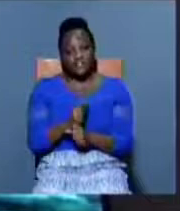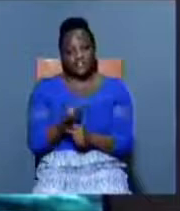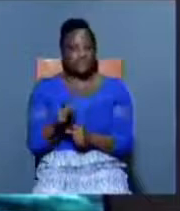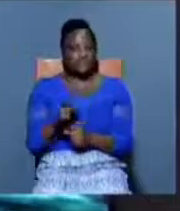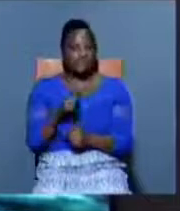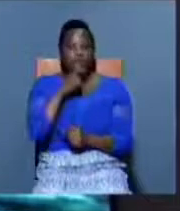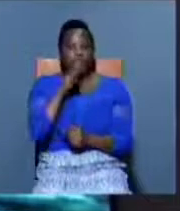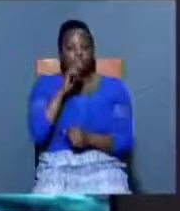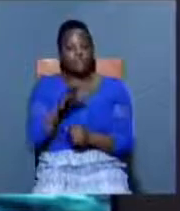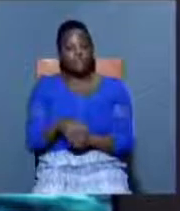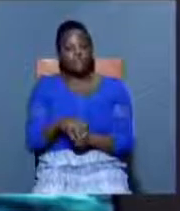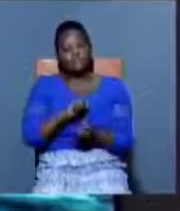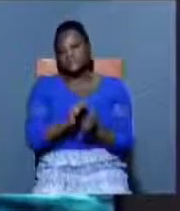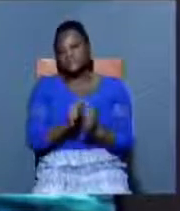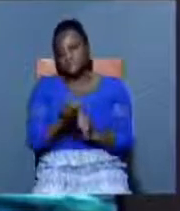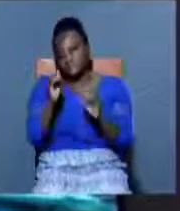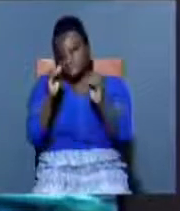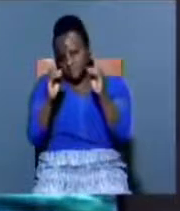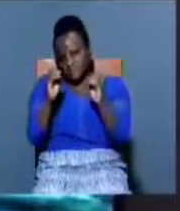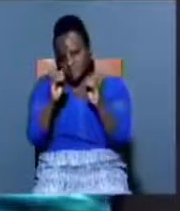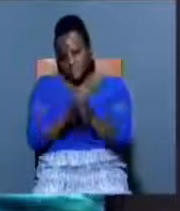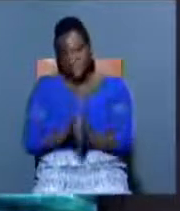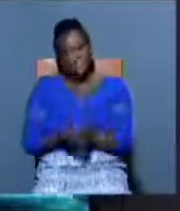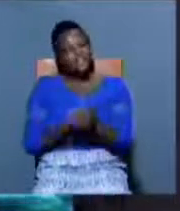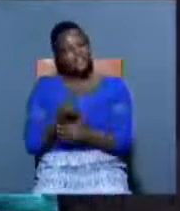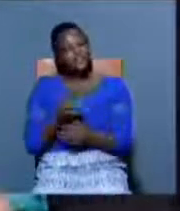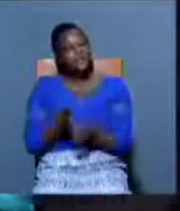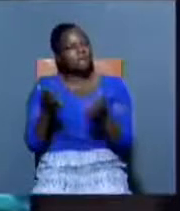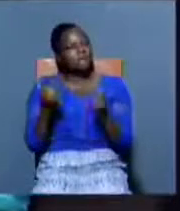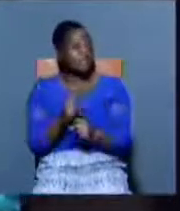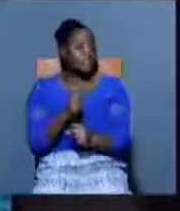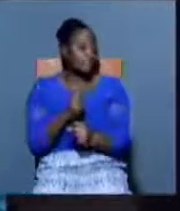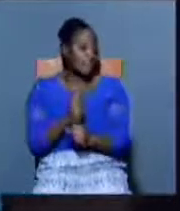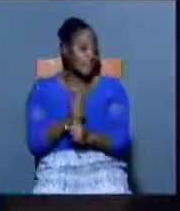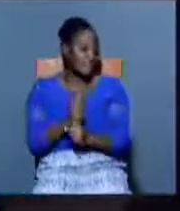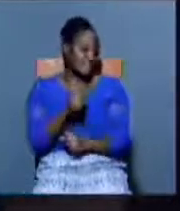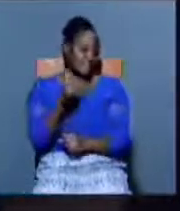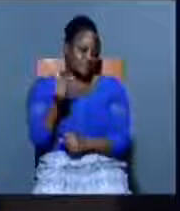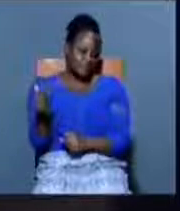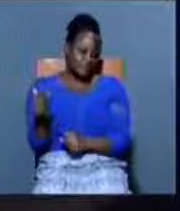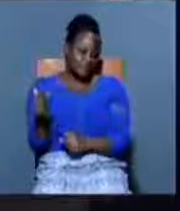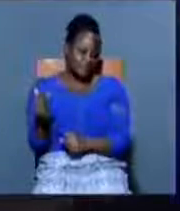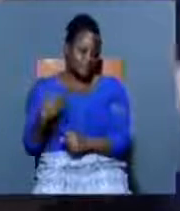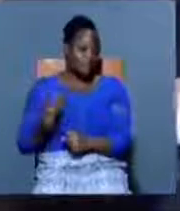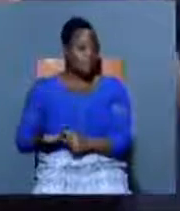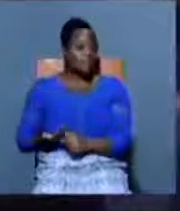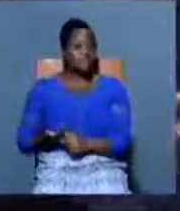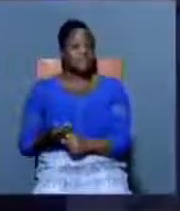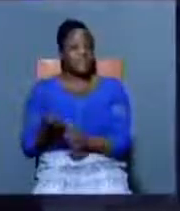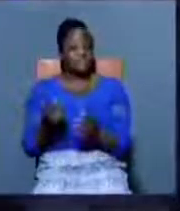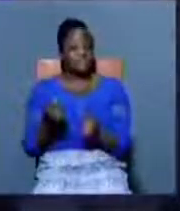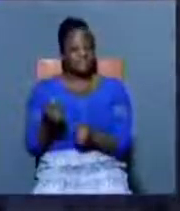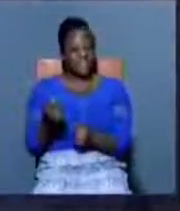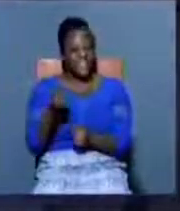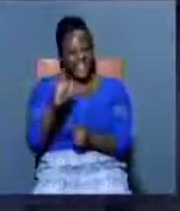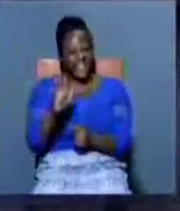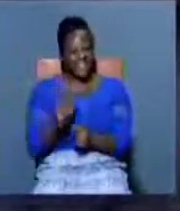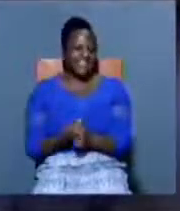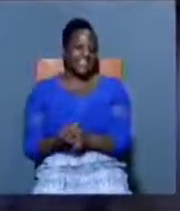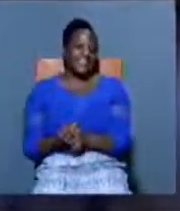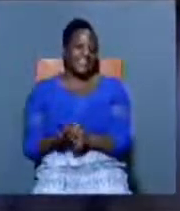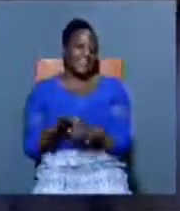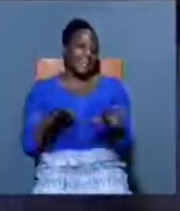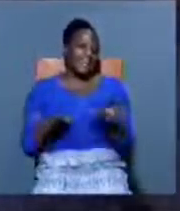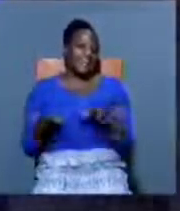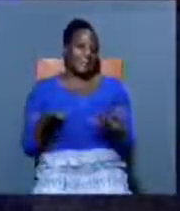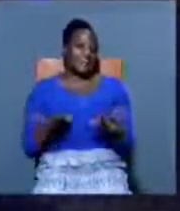mumewe hana shida. Lakini ikitokea amepata tu kazi, huyu mwanamke pato lake analolipata